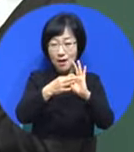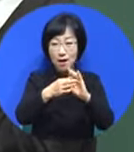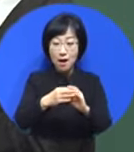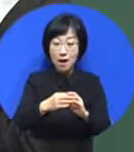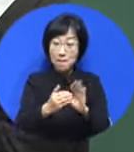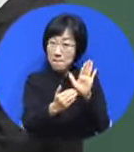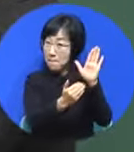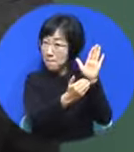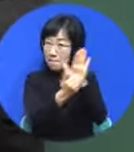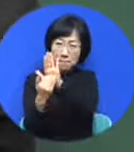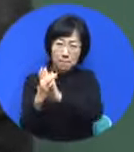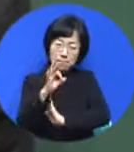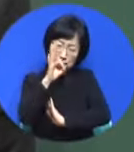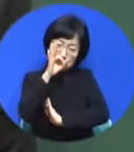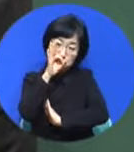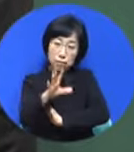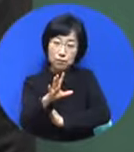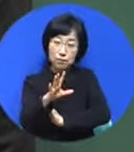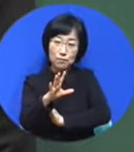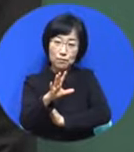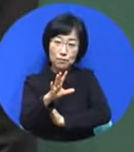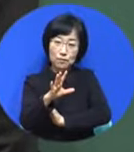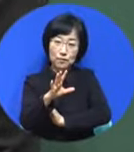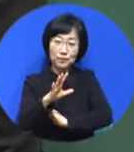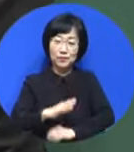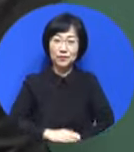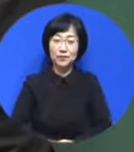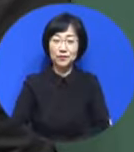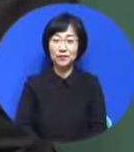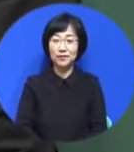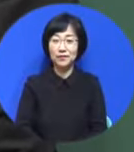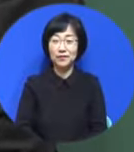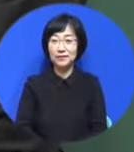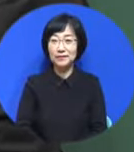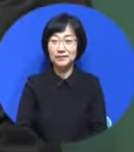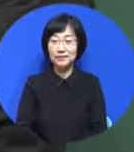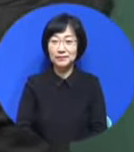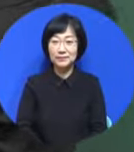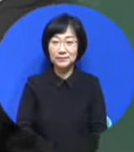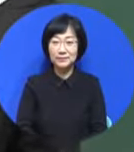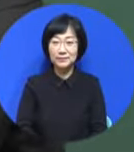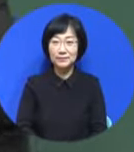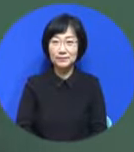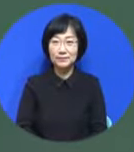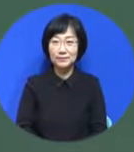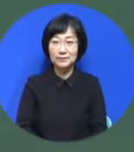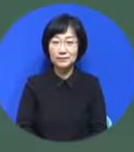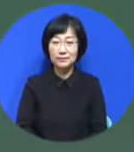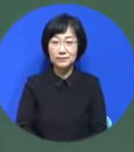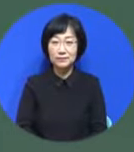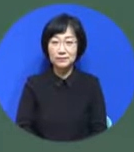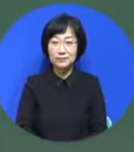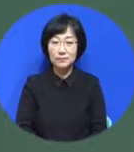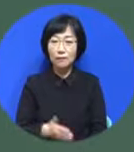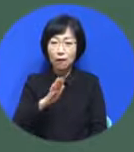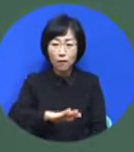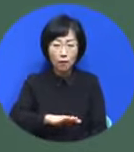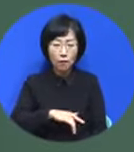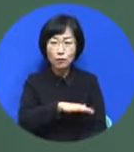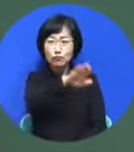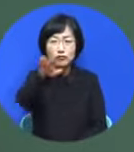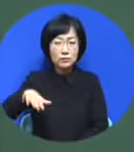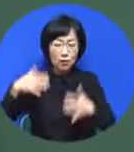없다. And no one can block evangelism and missions. 그런데 우리가 못 깨달으니까 고난이 되는 거예요.